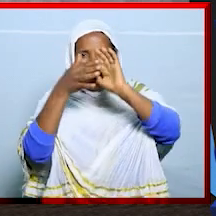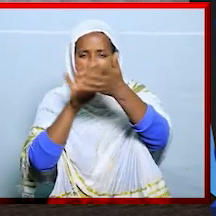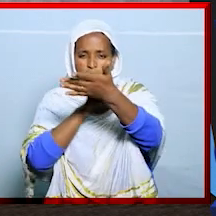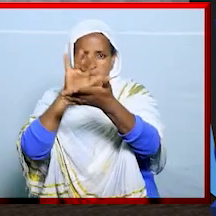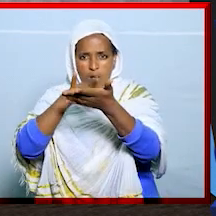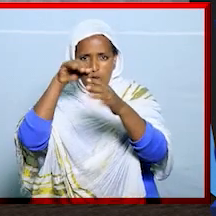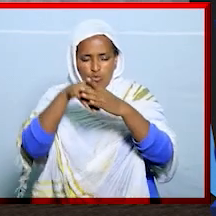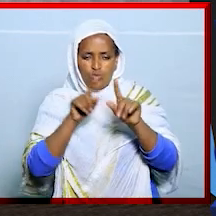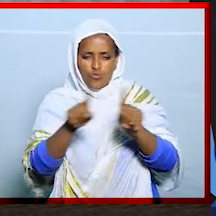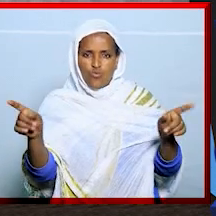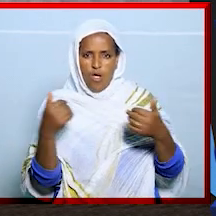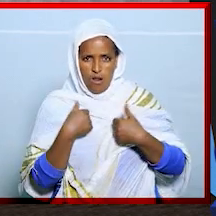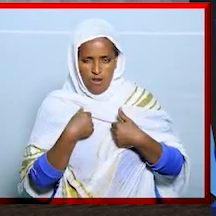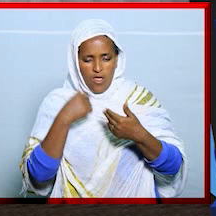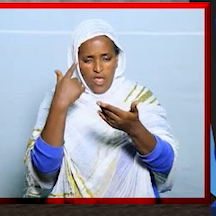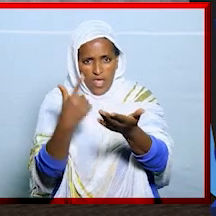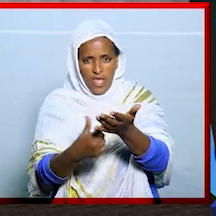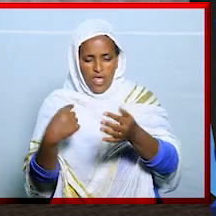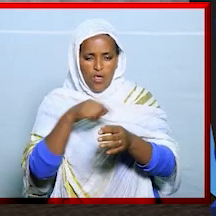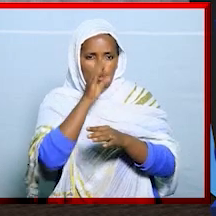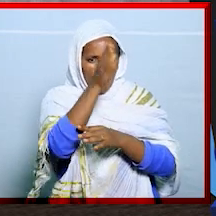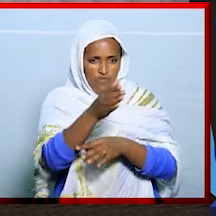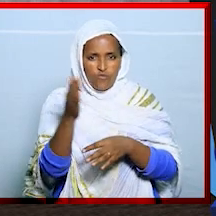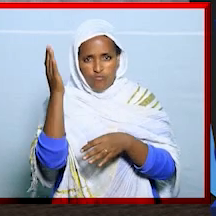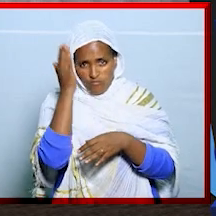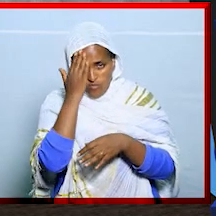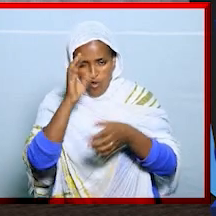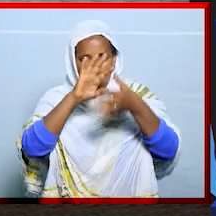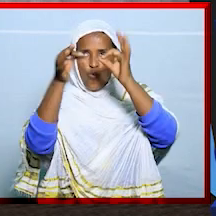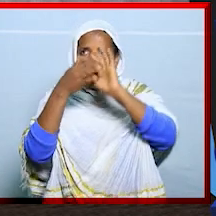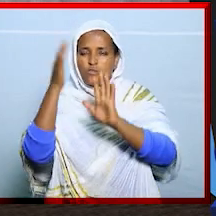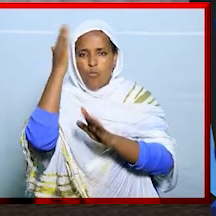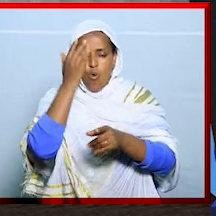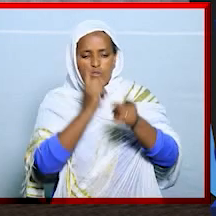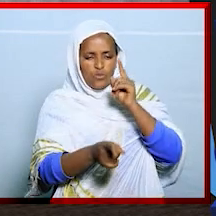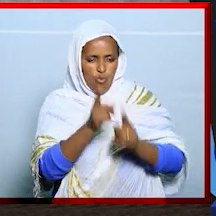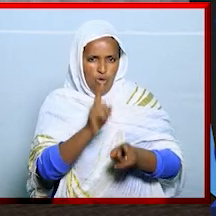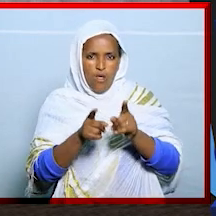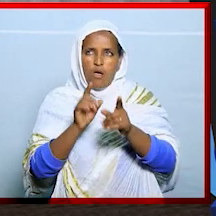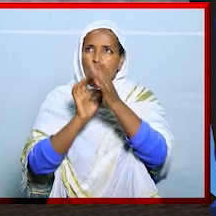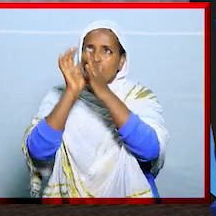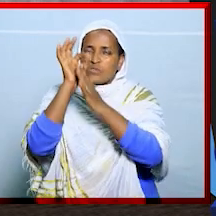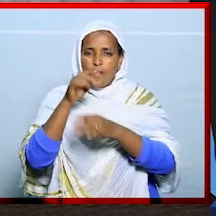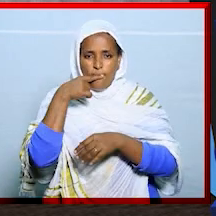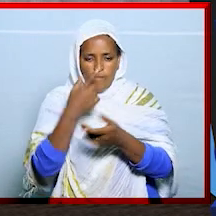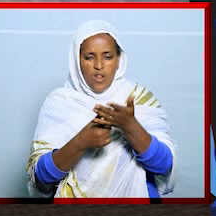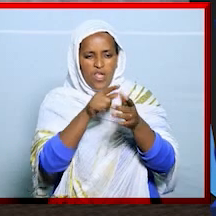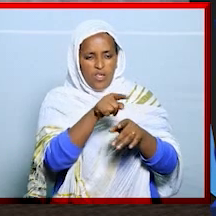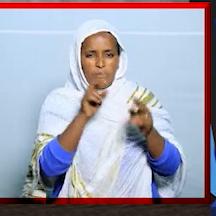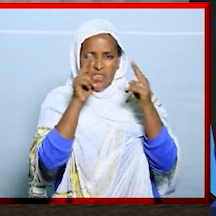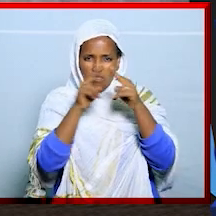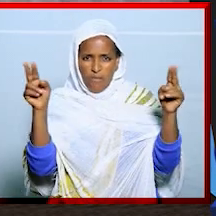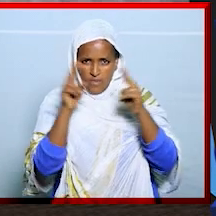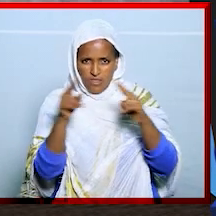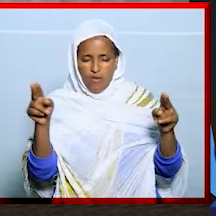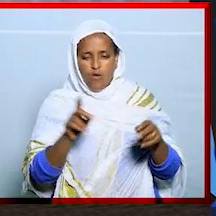ከዋክብትን በሚያጠኑ መካከል ታላቅ ልዩነት አለ ይላል። ይህኛው ስለ ወደፊቱ ለማወቅ ለው ከዋክብትን ማጥናት፣ ይሄ ጥንቆላ ኮከብ ቆጠራ የሚባለው ይሄ